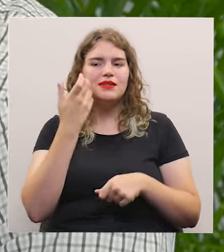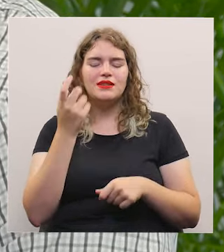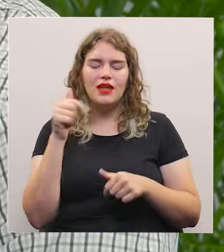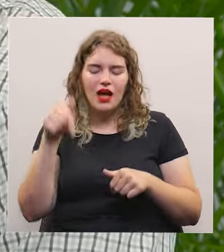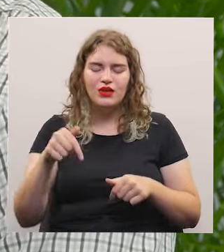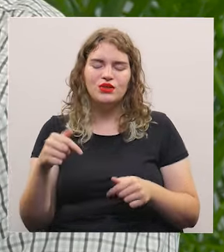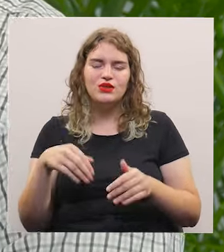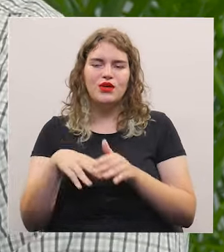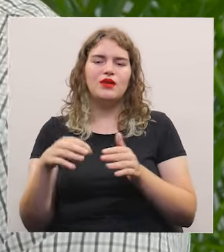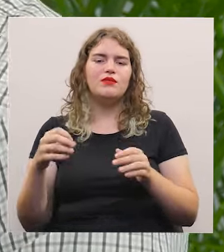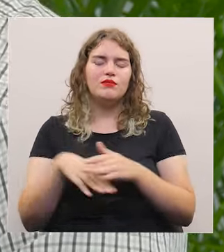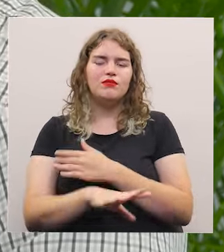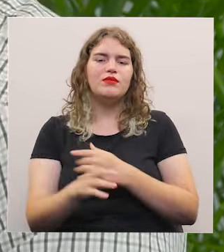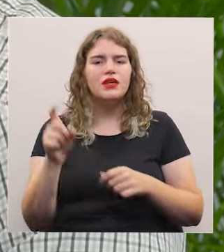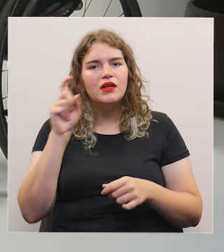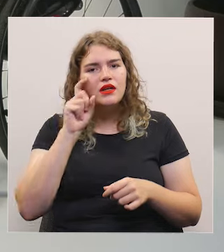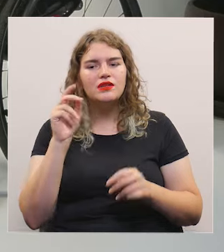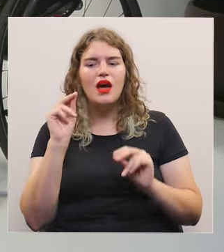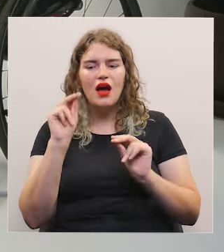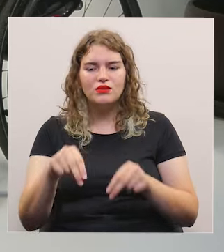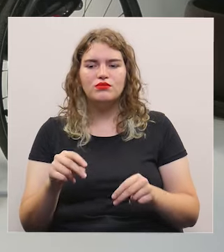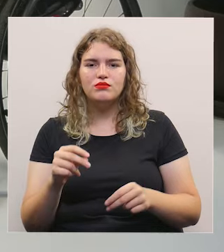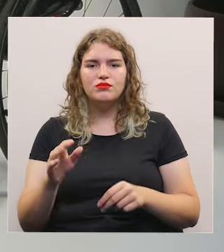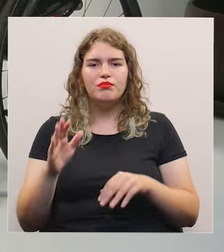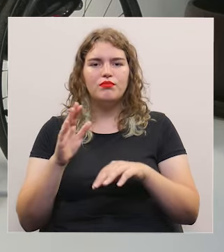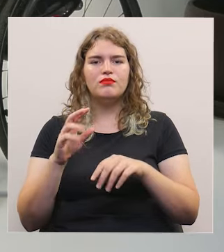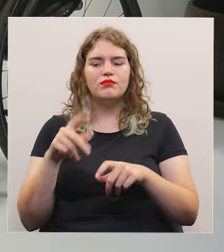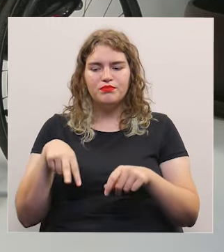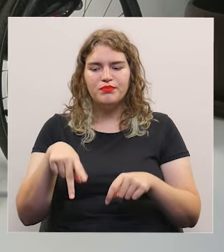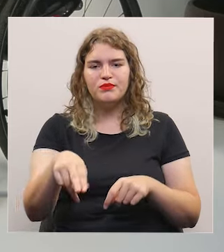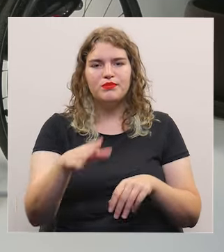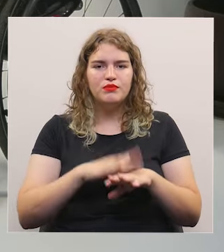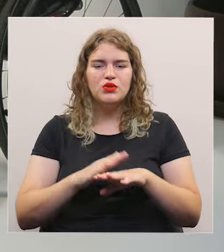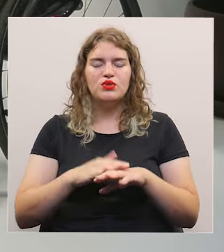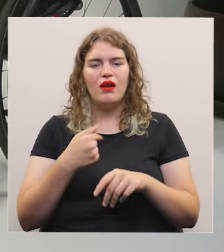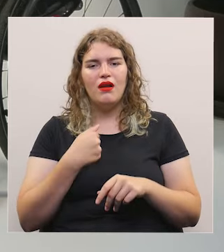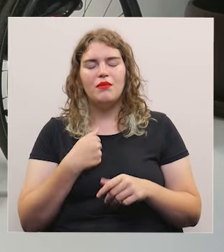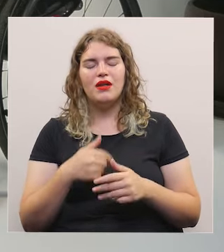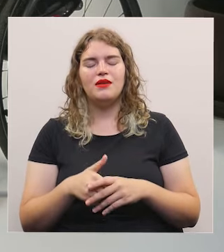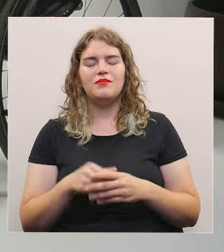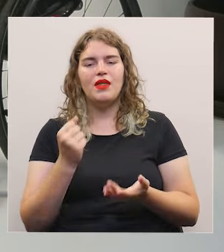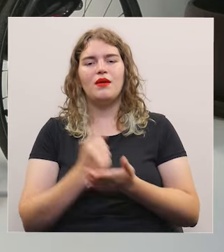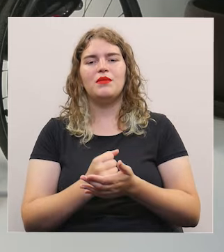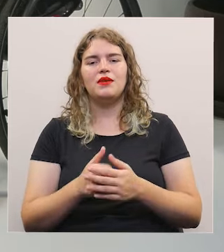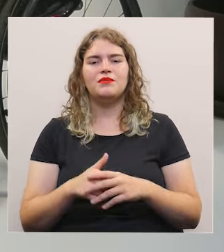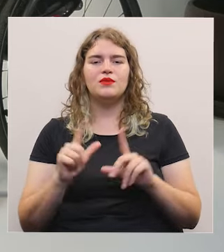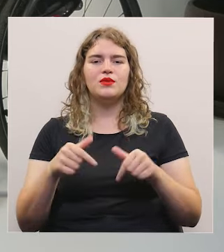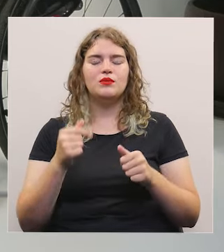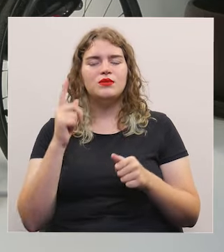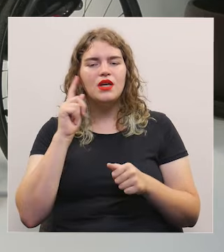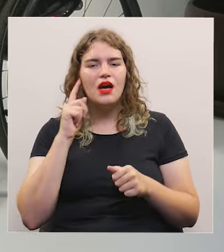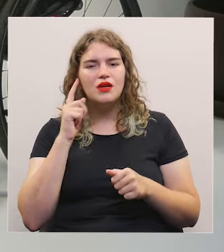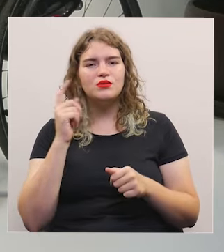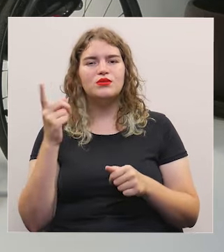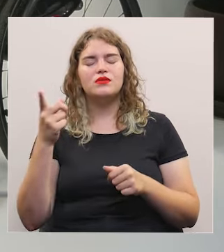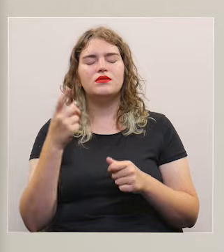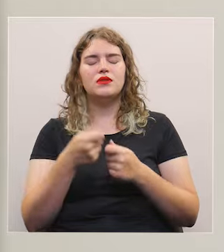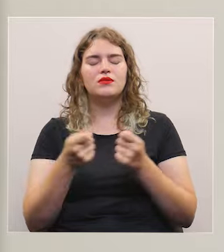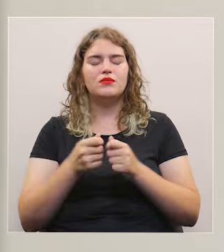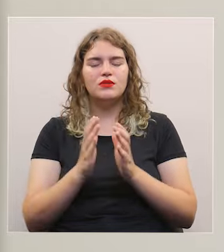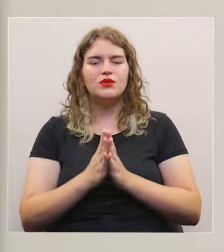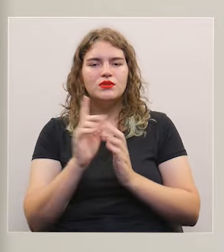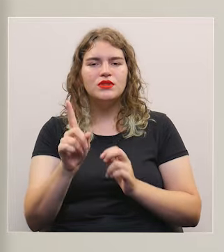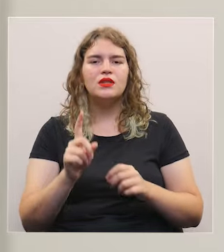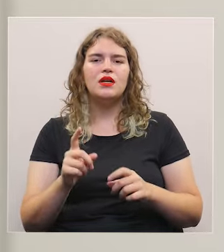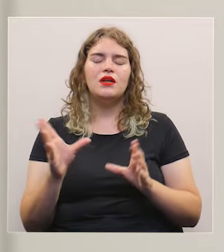aici, prin credință, cu ajutorul Lui Hristos, pășesc în picioare. Amin. Dumnezeu să-ți asculte rugăciunea. Amin.